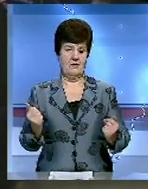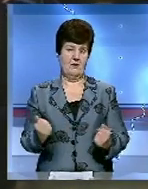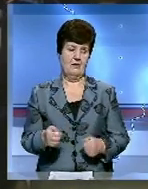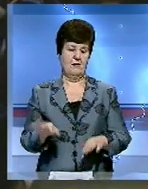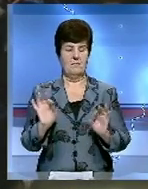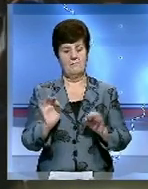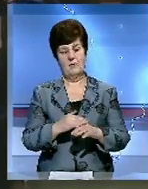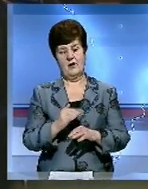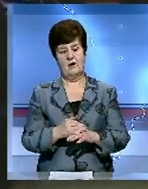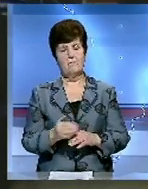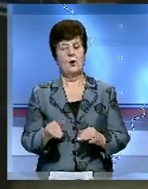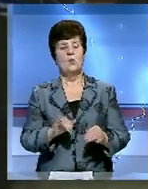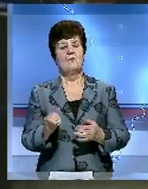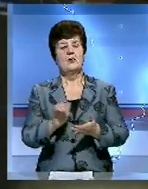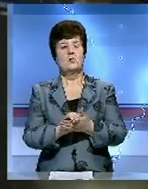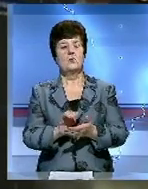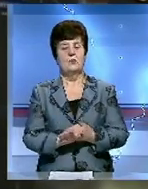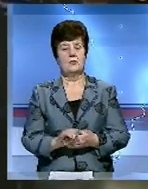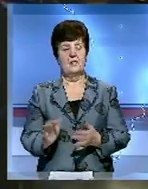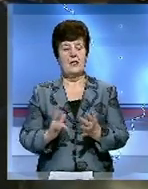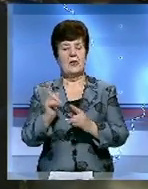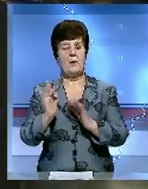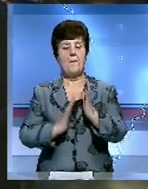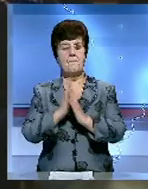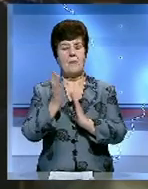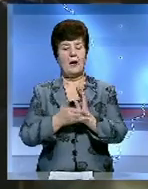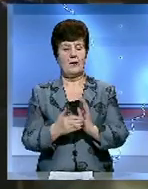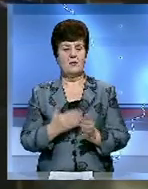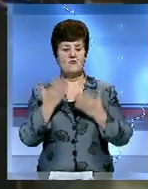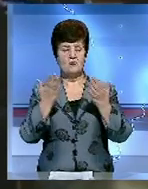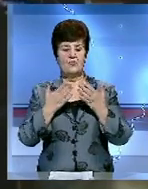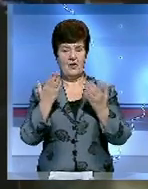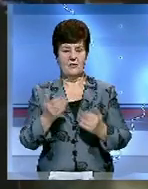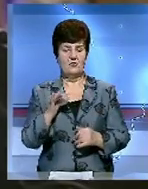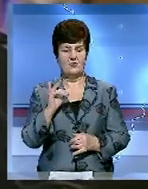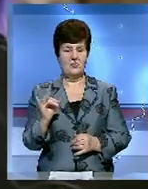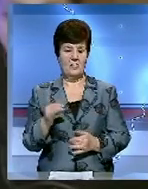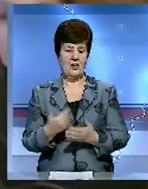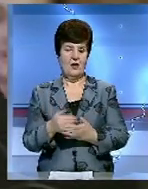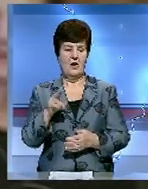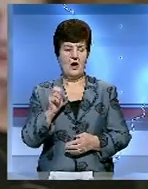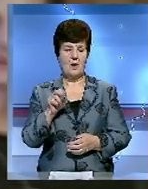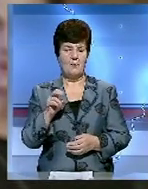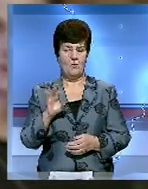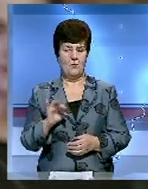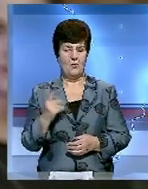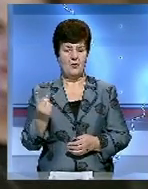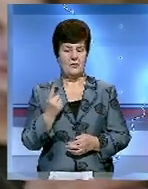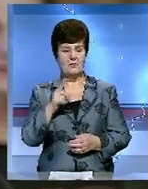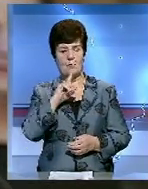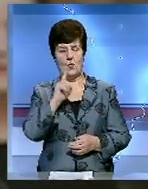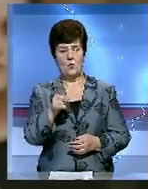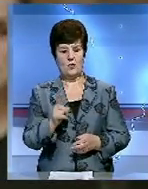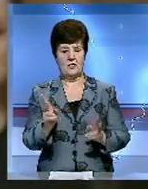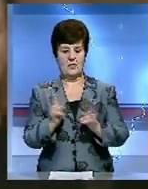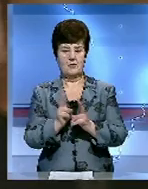v-ați cunoscut? În parc. Citea. Și, apropo, azi avem o lună de când ne întâlnim. Însă tot prin